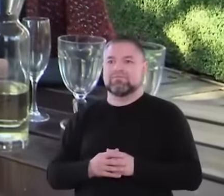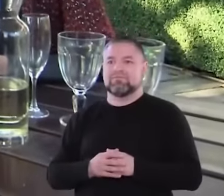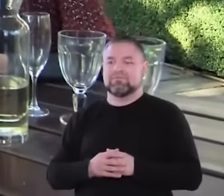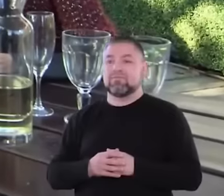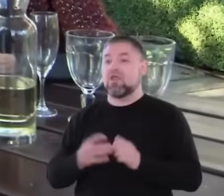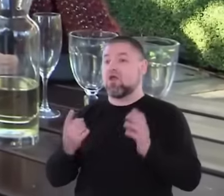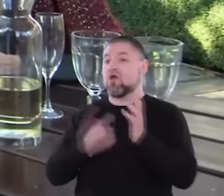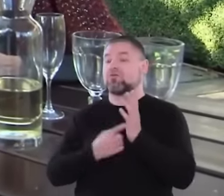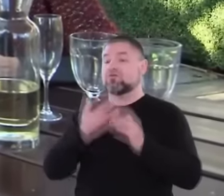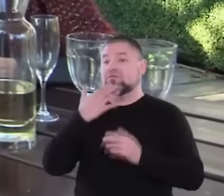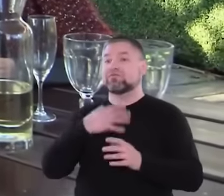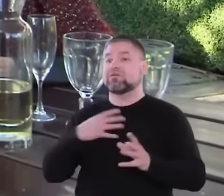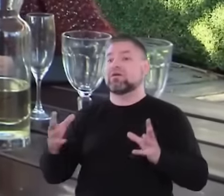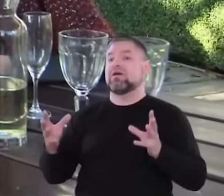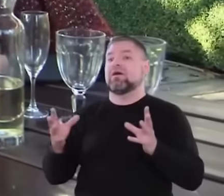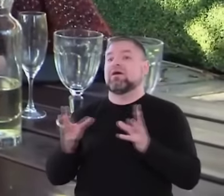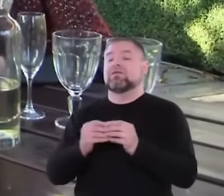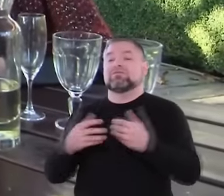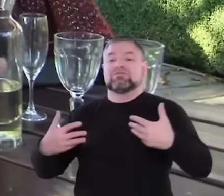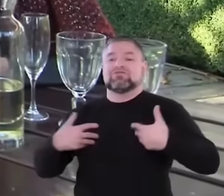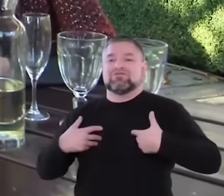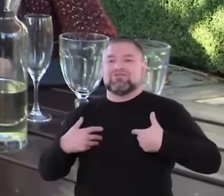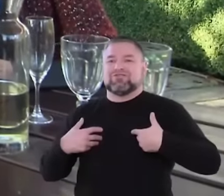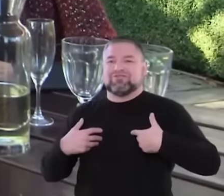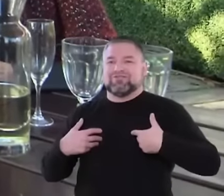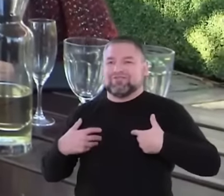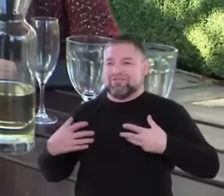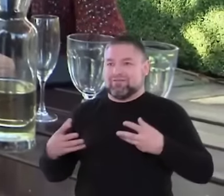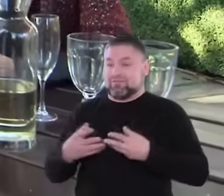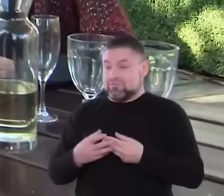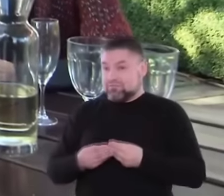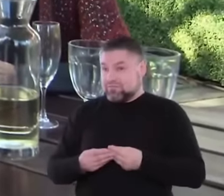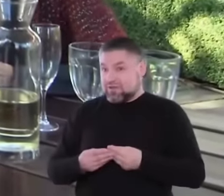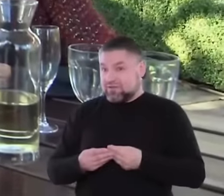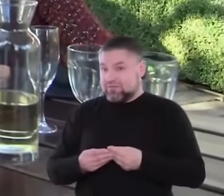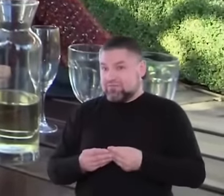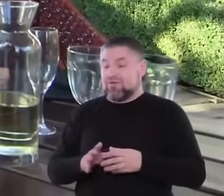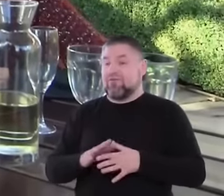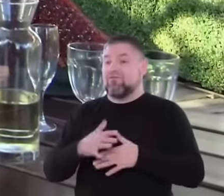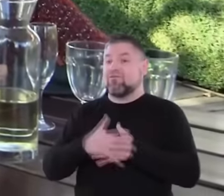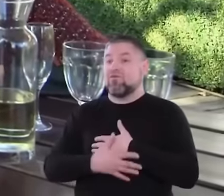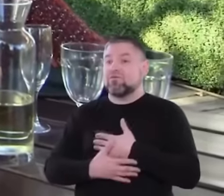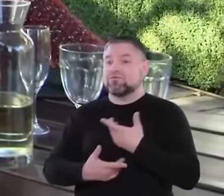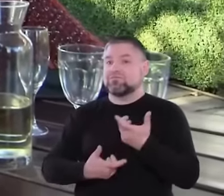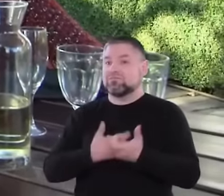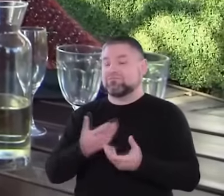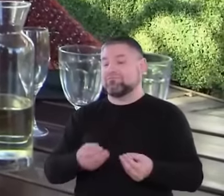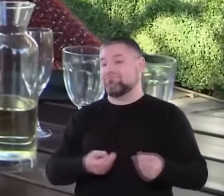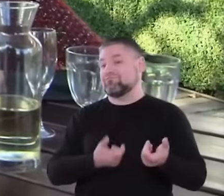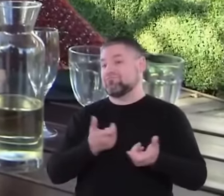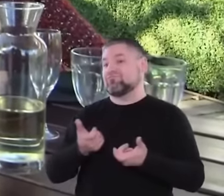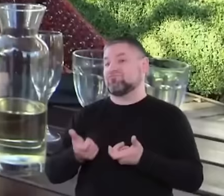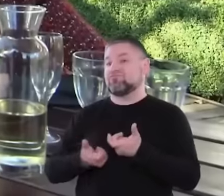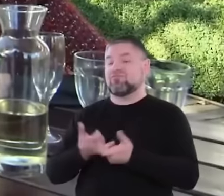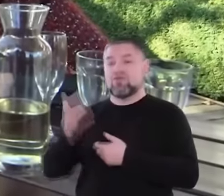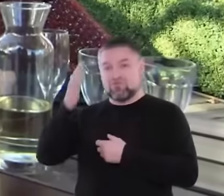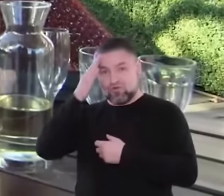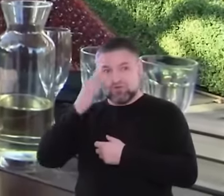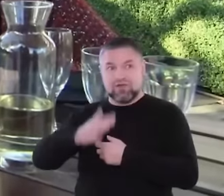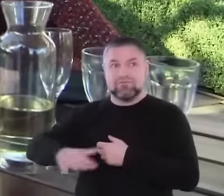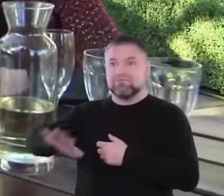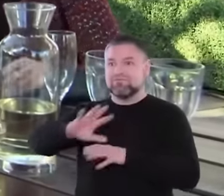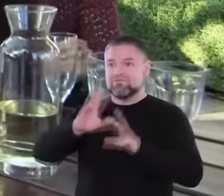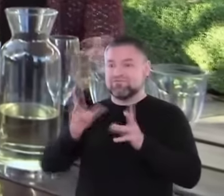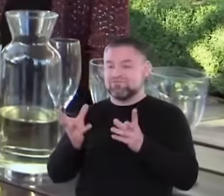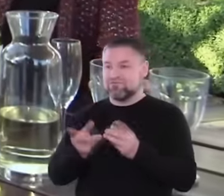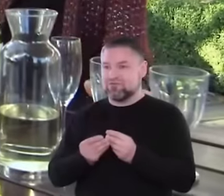Ostatnio wspominałeś, że chcesz ze mną spędzić resztę życia. Więc chyba czas, żebym wprowadziła cię na salony. No ale ty